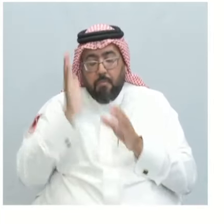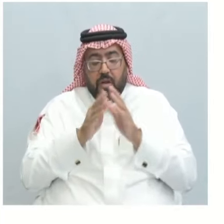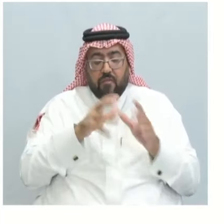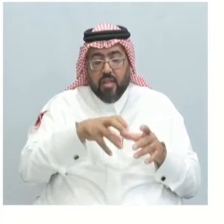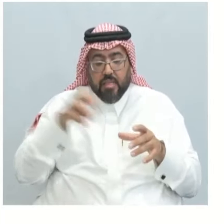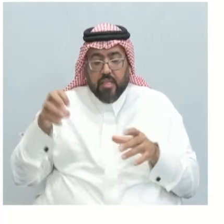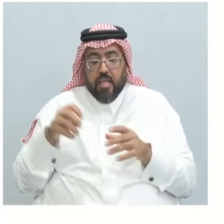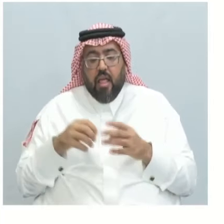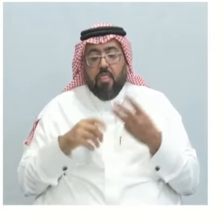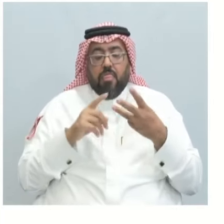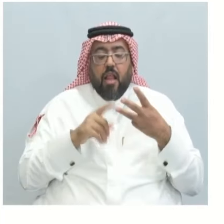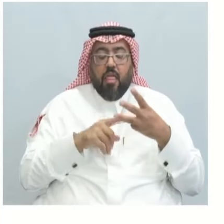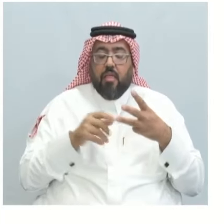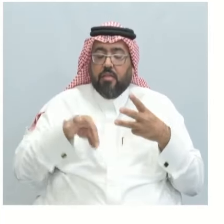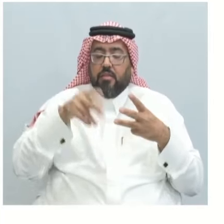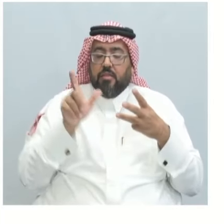الاجابه